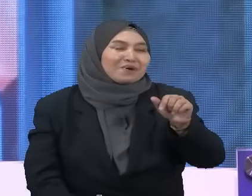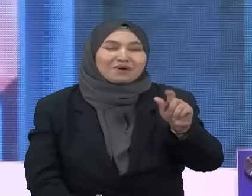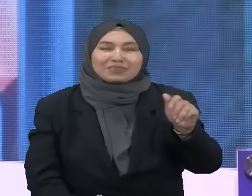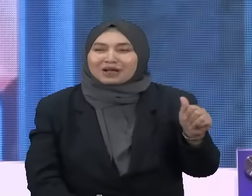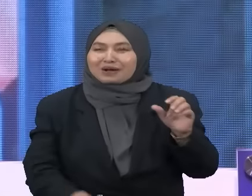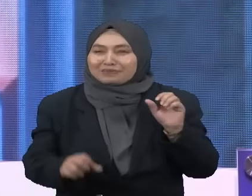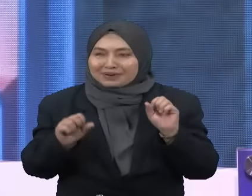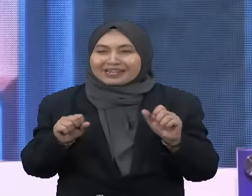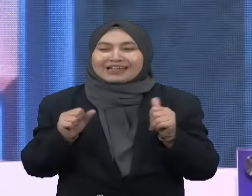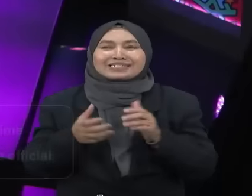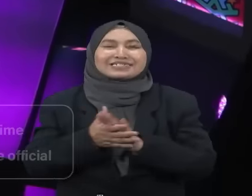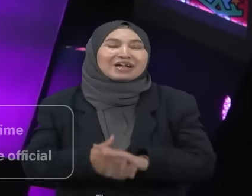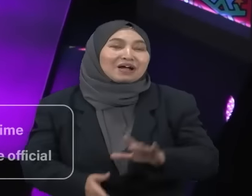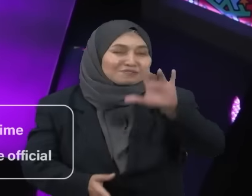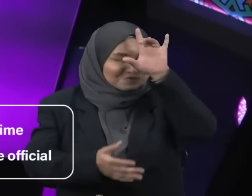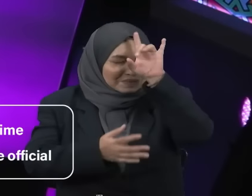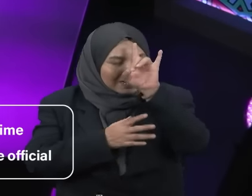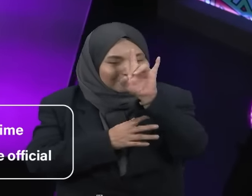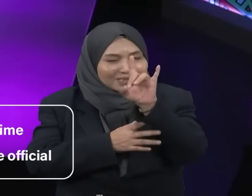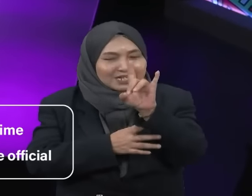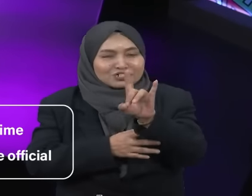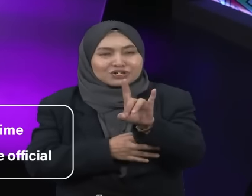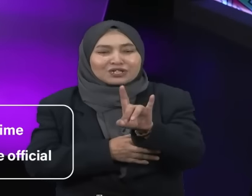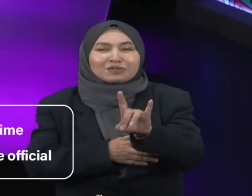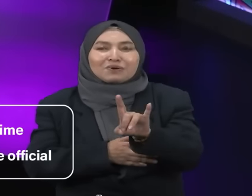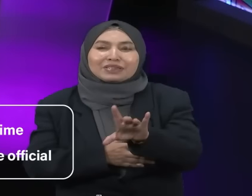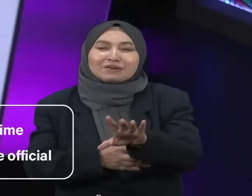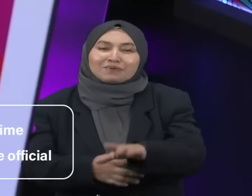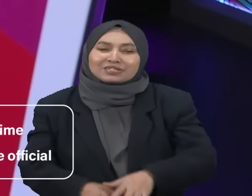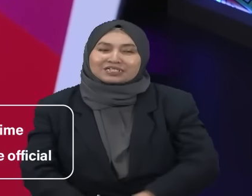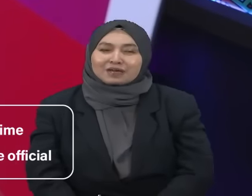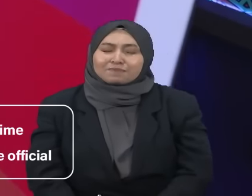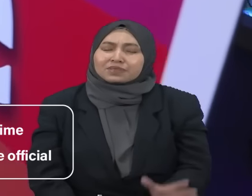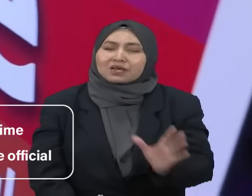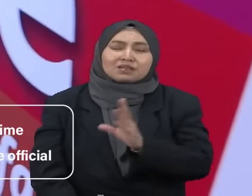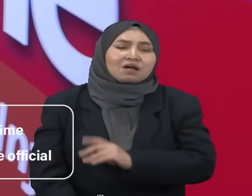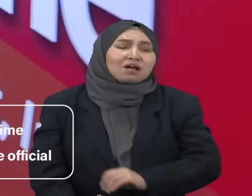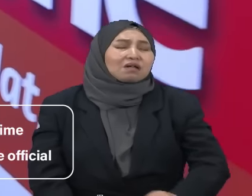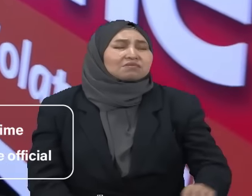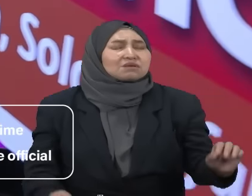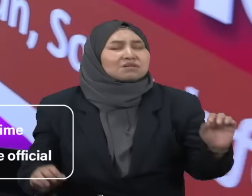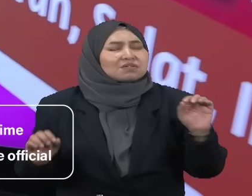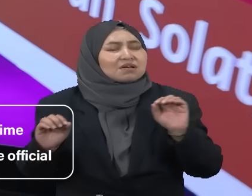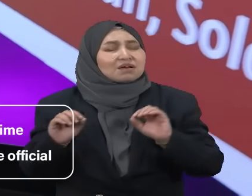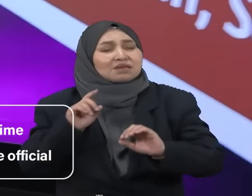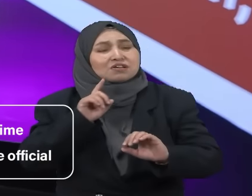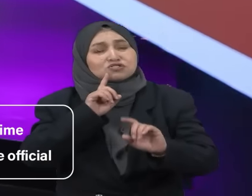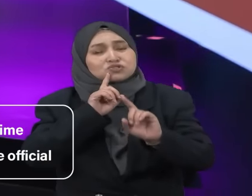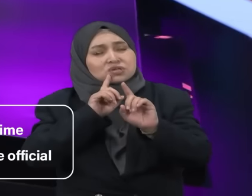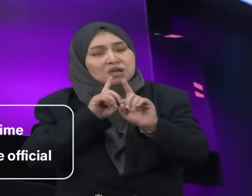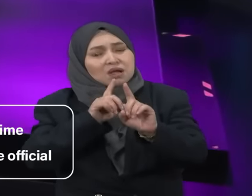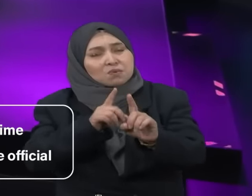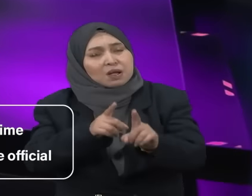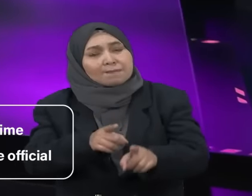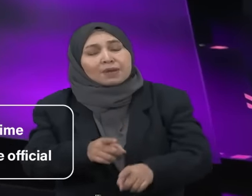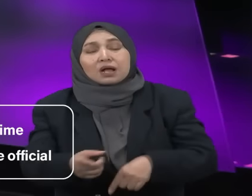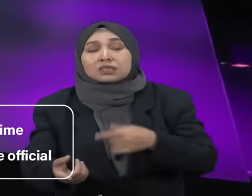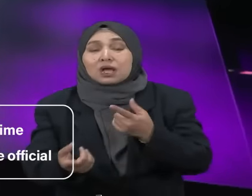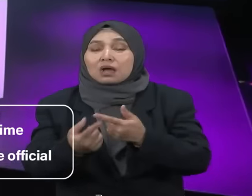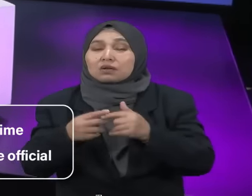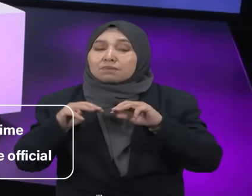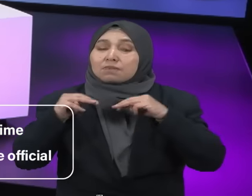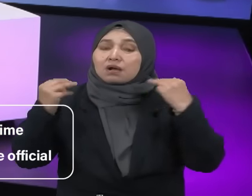Ustaz. Alhamdulillah, okay. Syaitan ya. Wa ma kana jawab